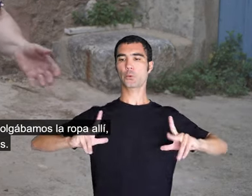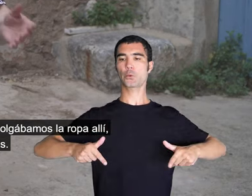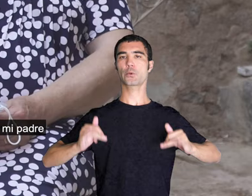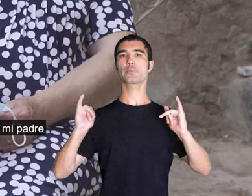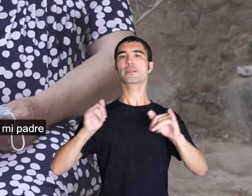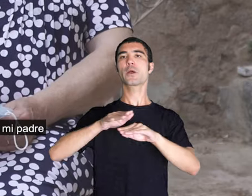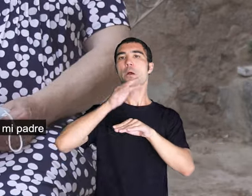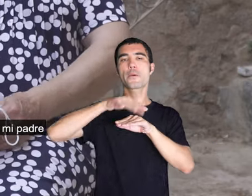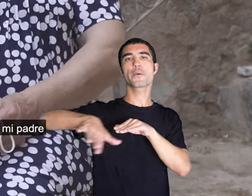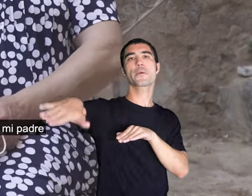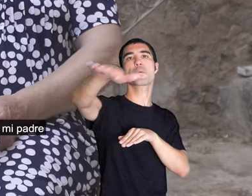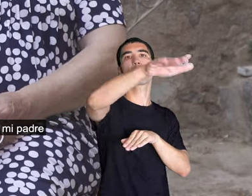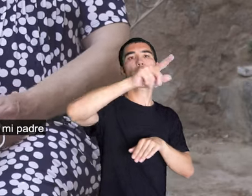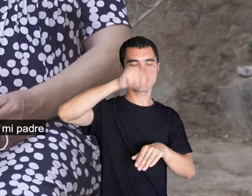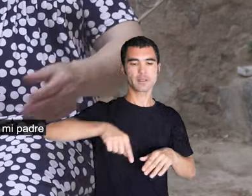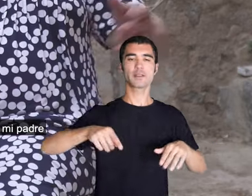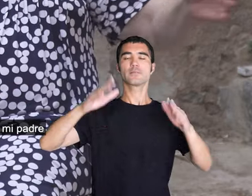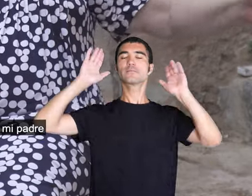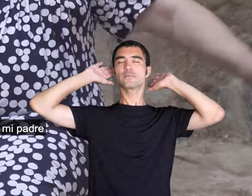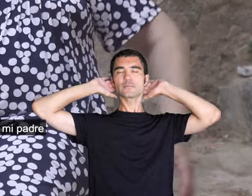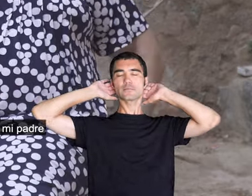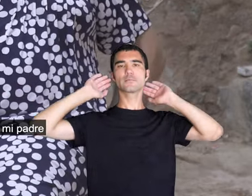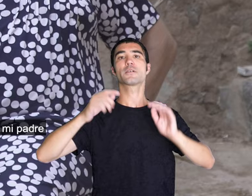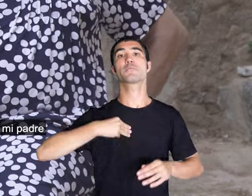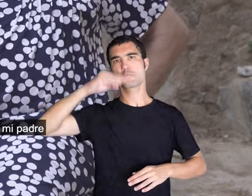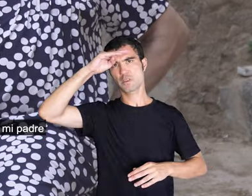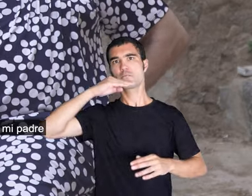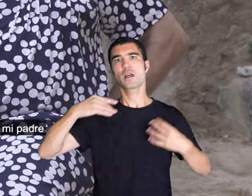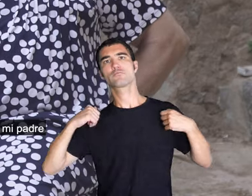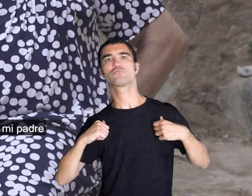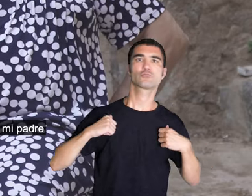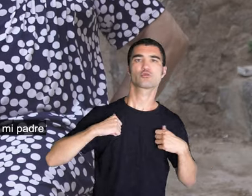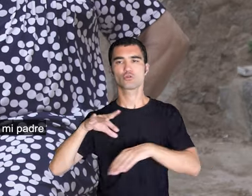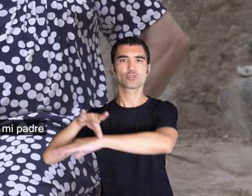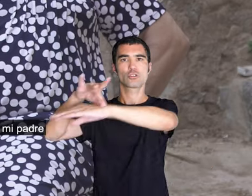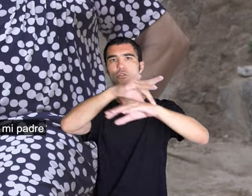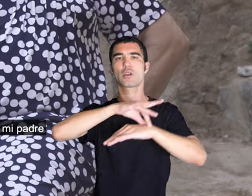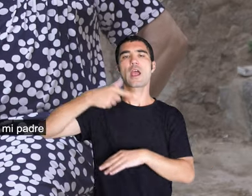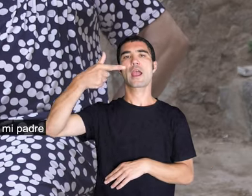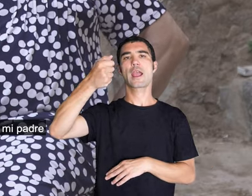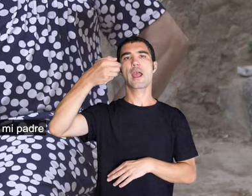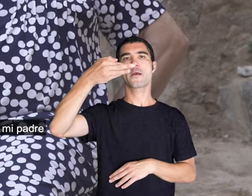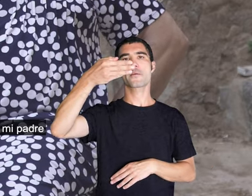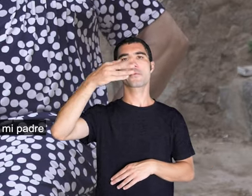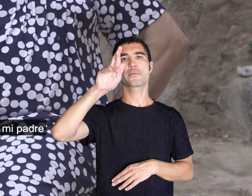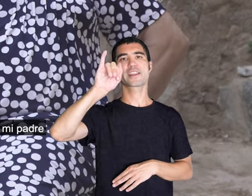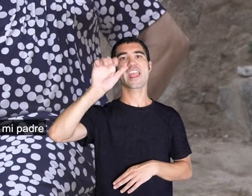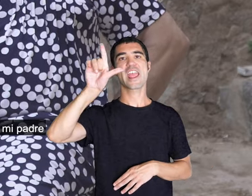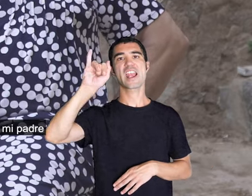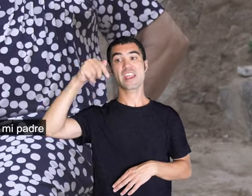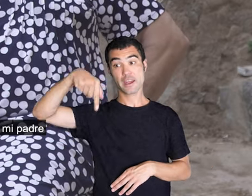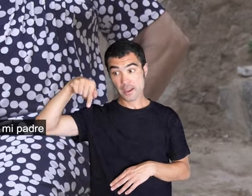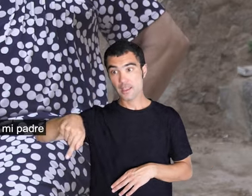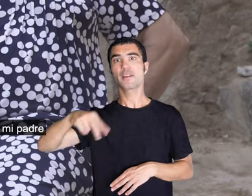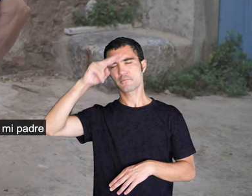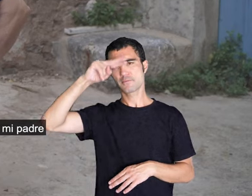hamaques d'aquestes, i mon pare feia excursions. Teníem el Gabrielín, també, una altra barca que se deia el Gabrielín, i amb aquesta barca mon pare